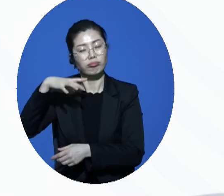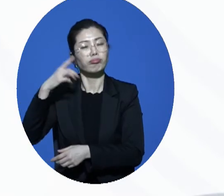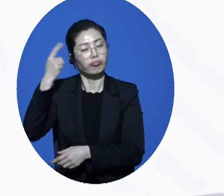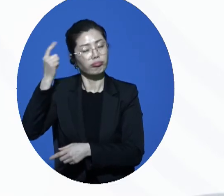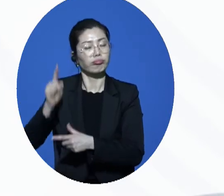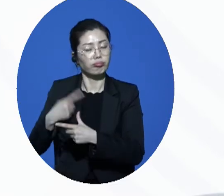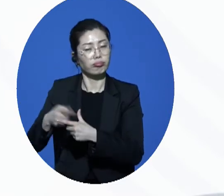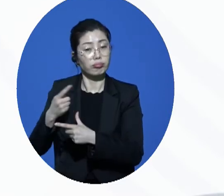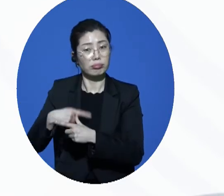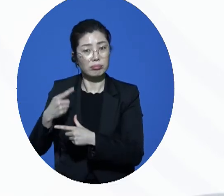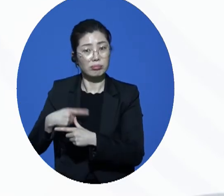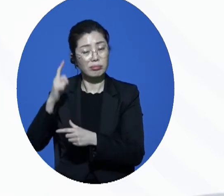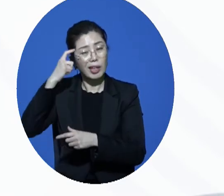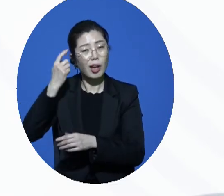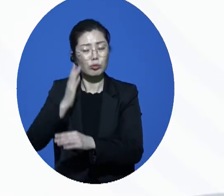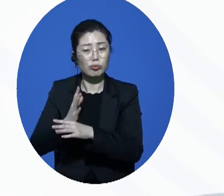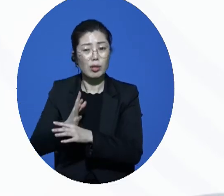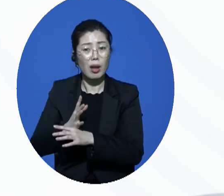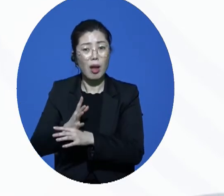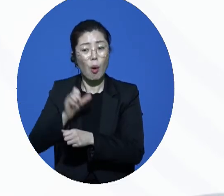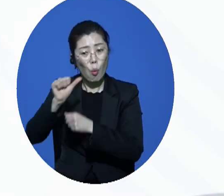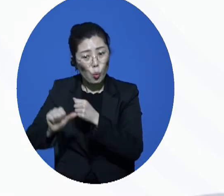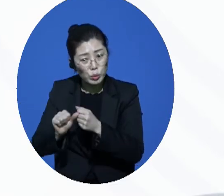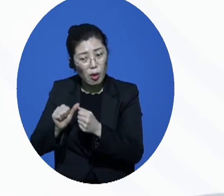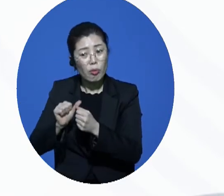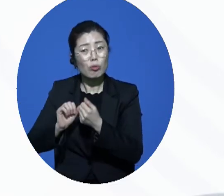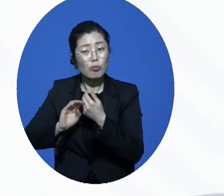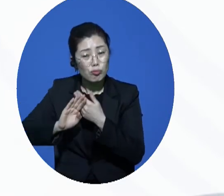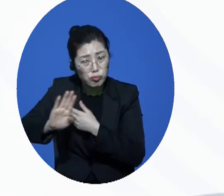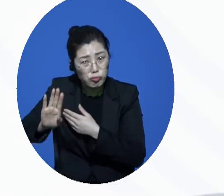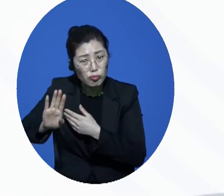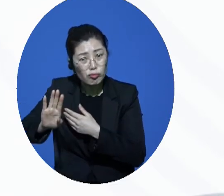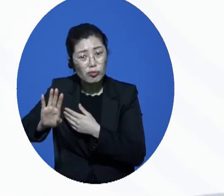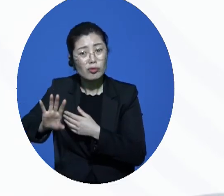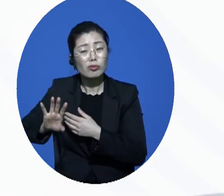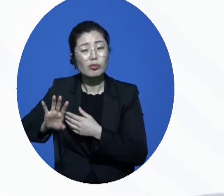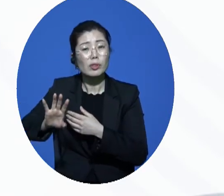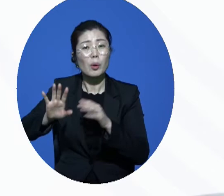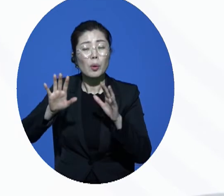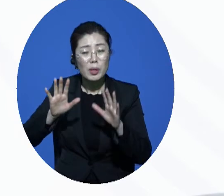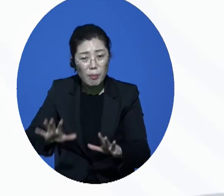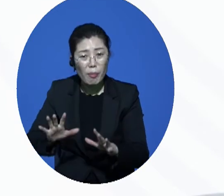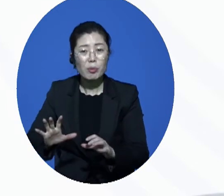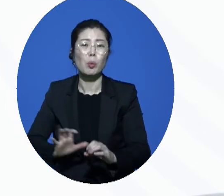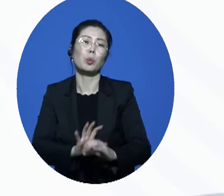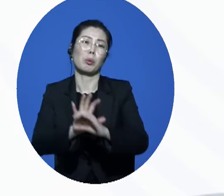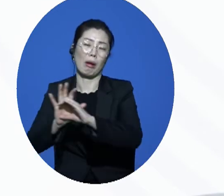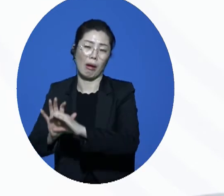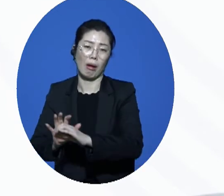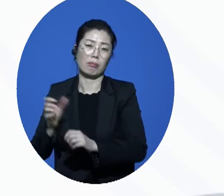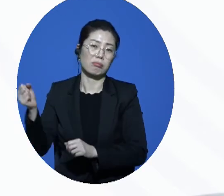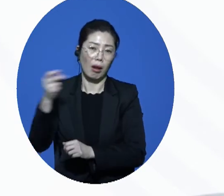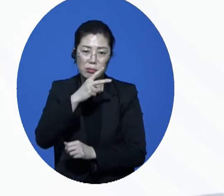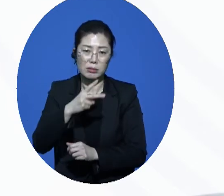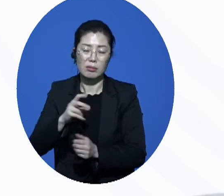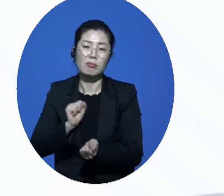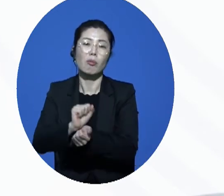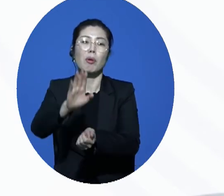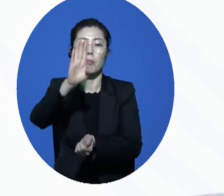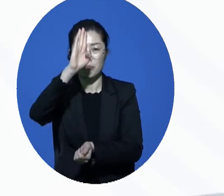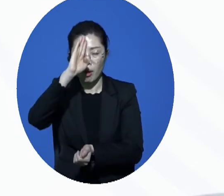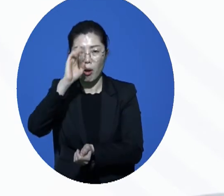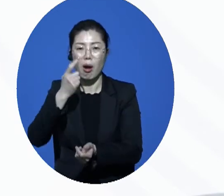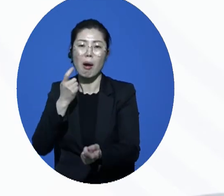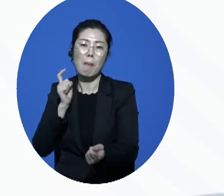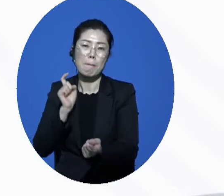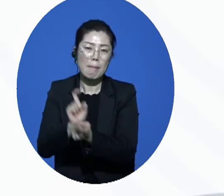되었습니다. 그리고 우리가 예상했던 그대로 우리는 새롭게 찾아온 새로운 감염병 안에서 전혀 아무런 대책